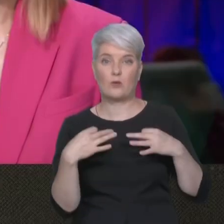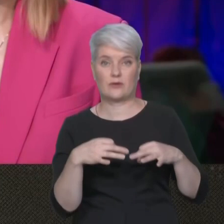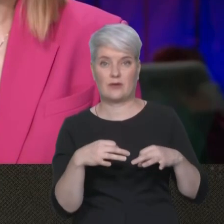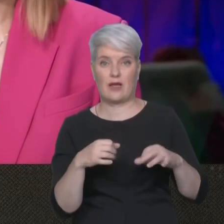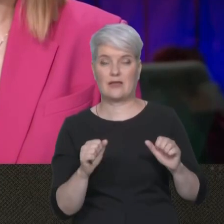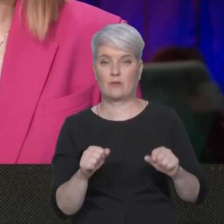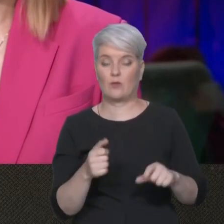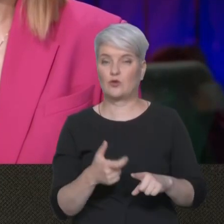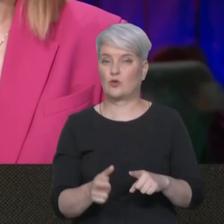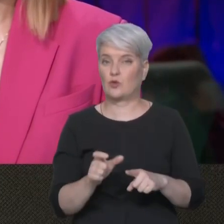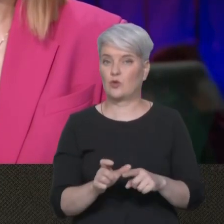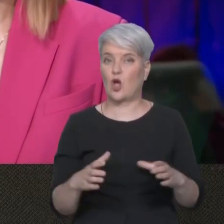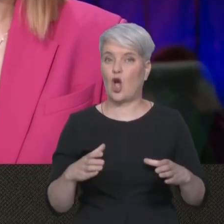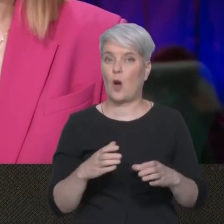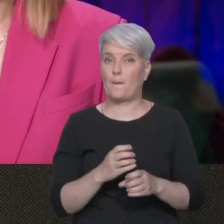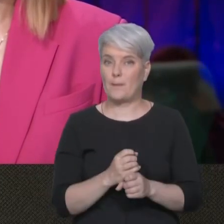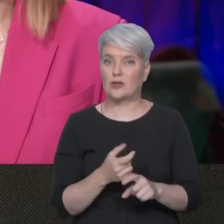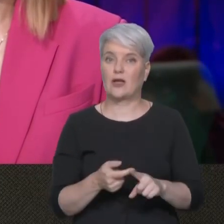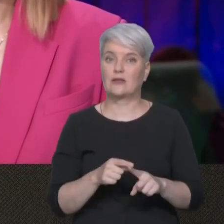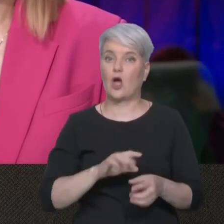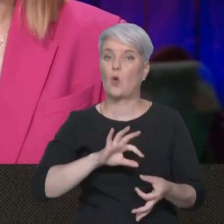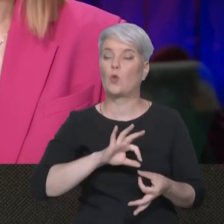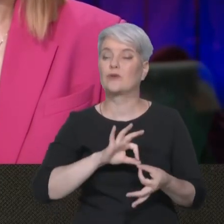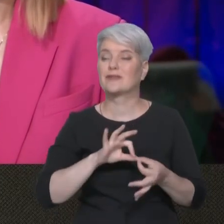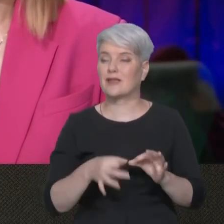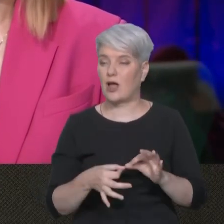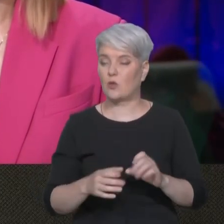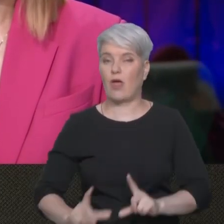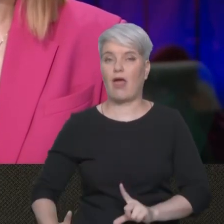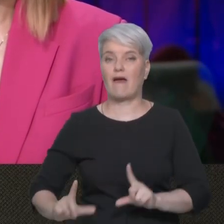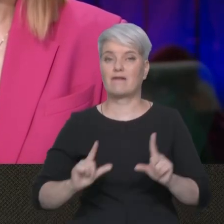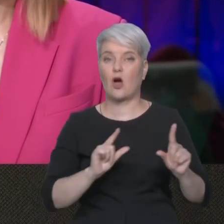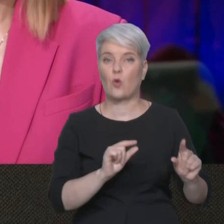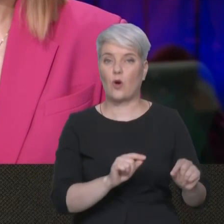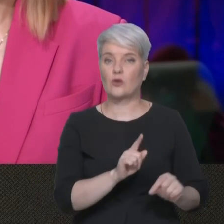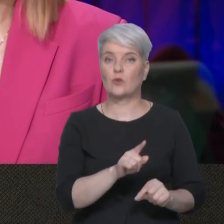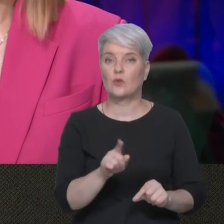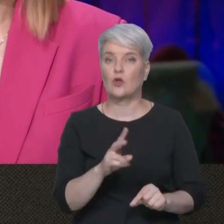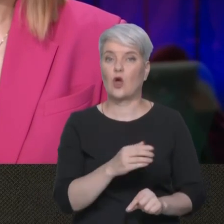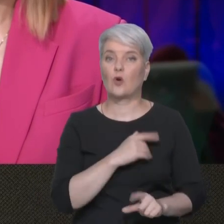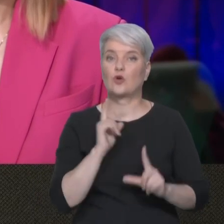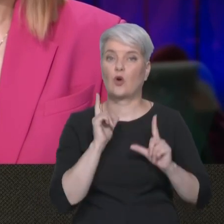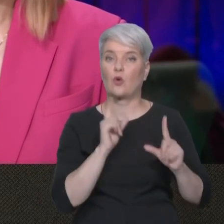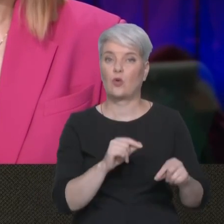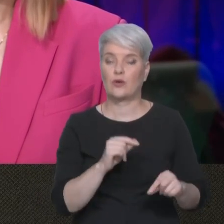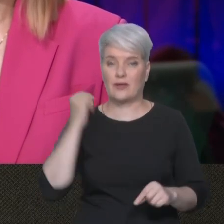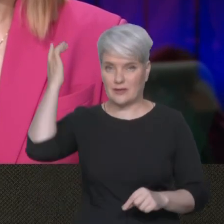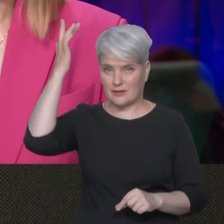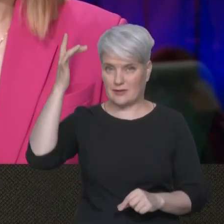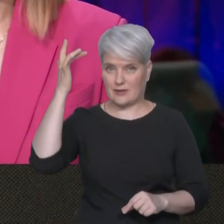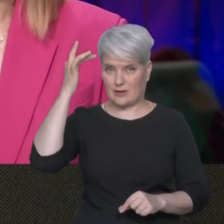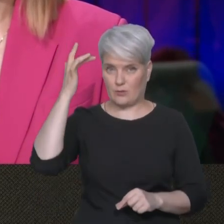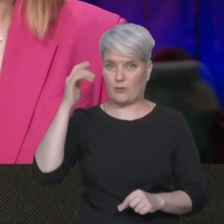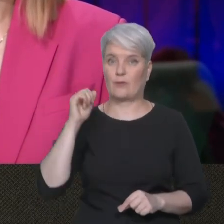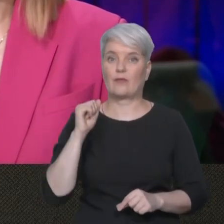дуже суттєво обмежена, і це ускладнює евакуацію тих, хто хоче виїхати з Криму. А прямування